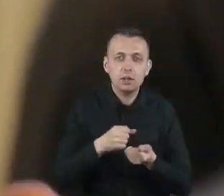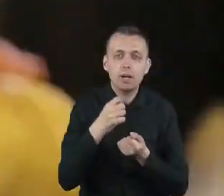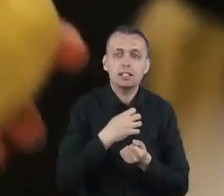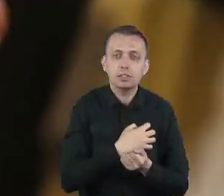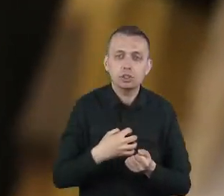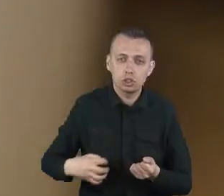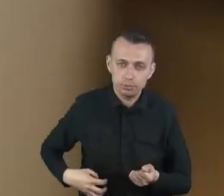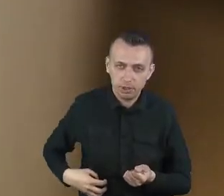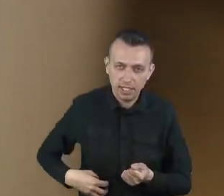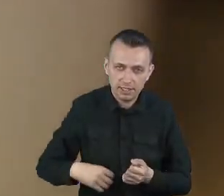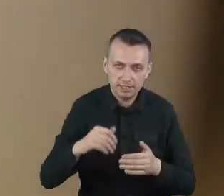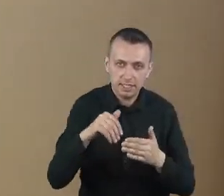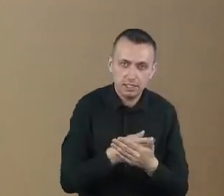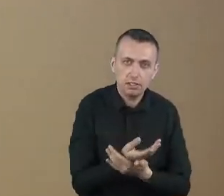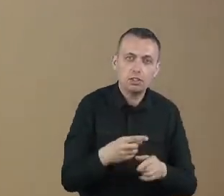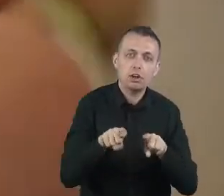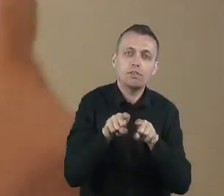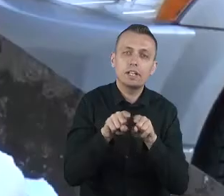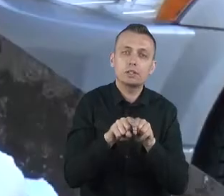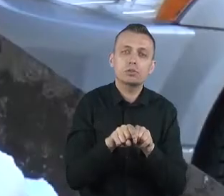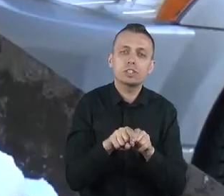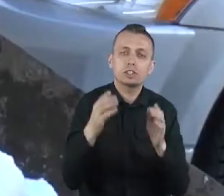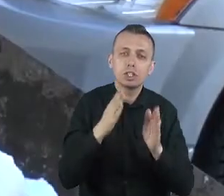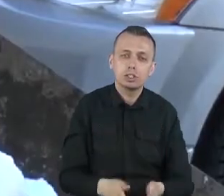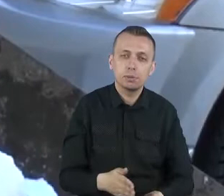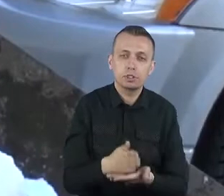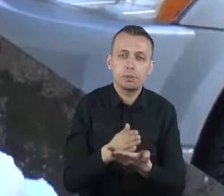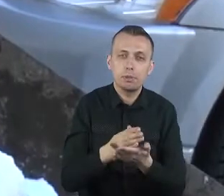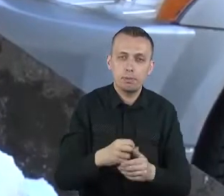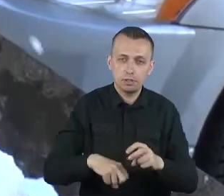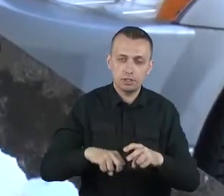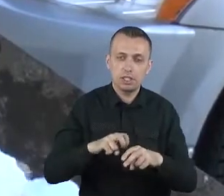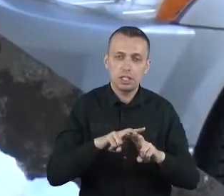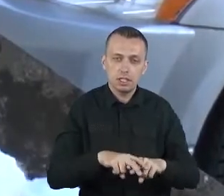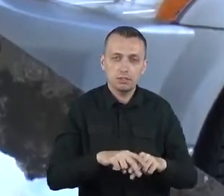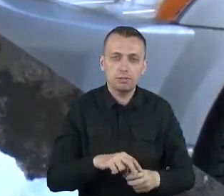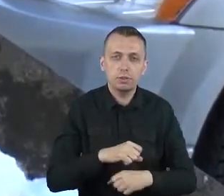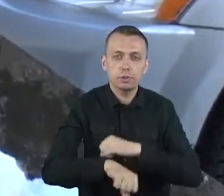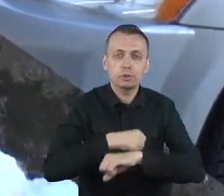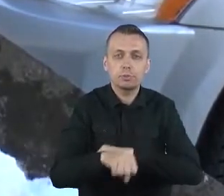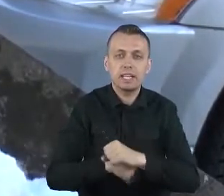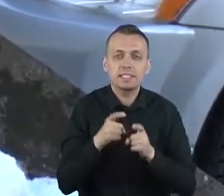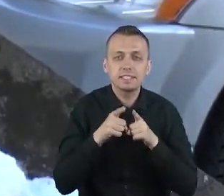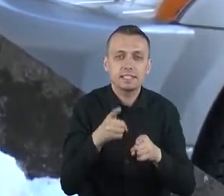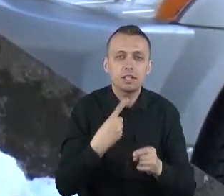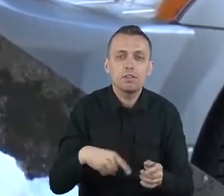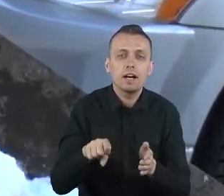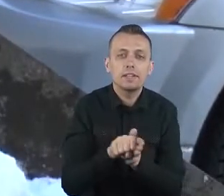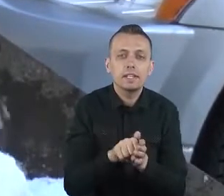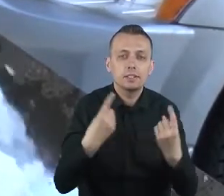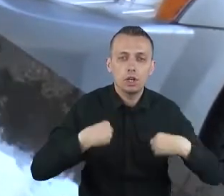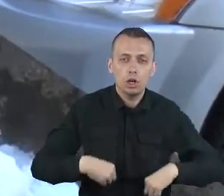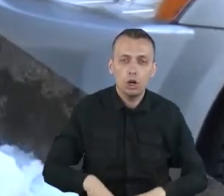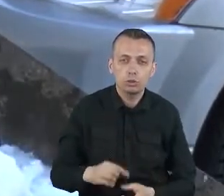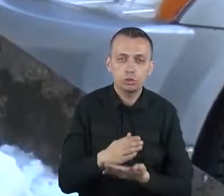dotychczasowych przepisów zostały wprowadzone również nowe instrumenty wsparcia z Funduszu Pracy. Są one adresowane do osób bezrobotnych skierowanych przez Powiatowy